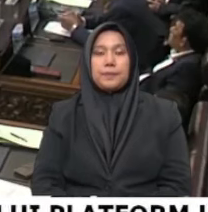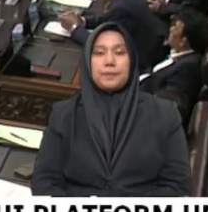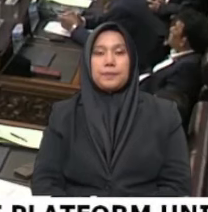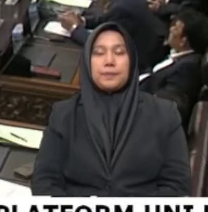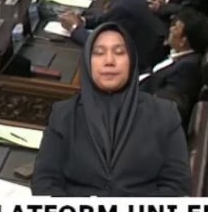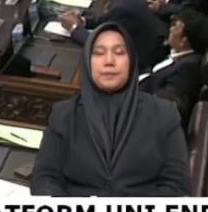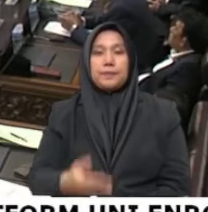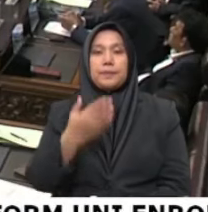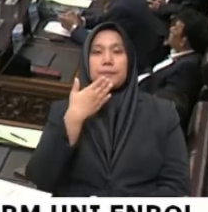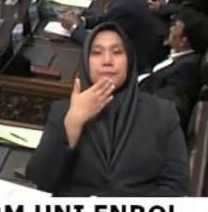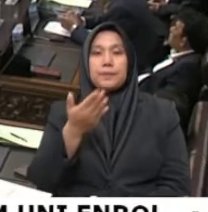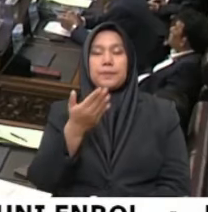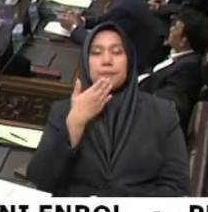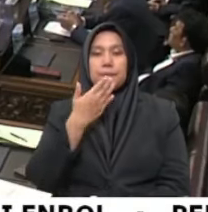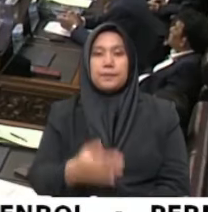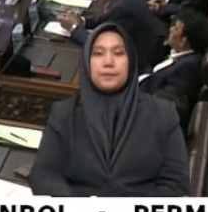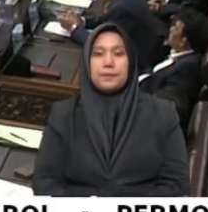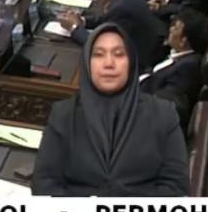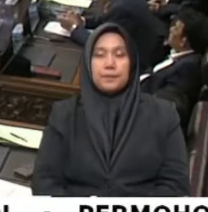Terima kasih.